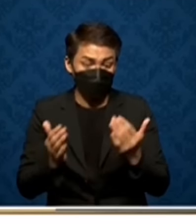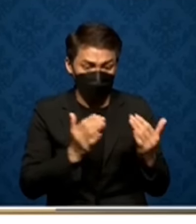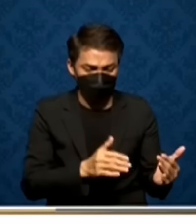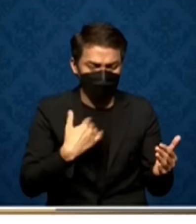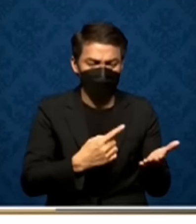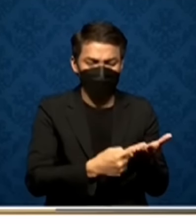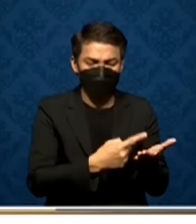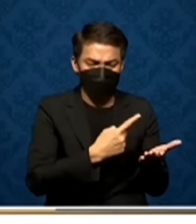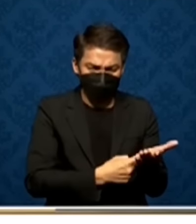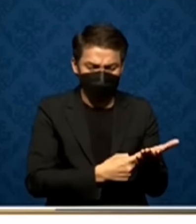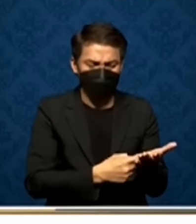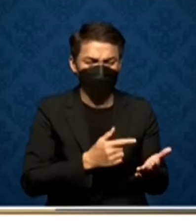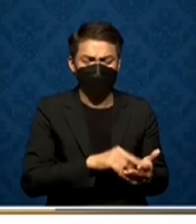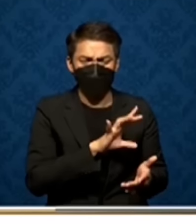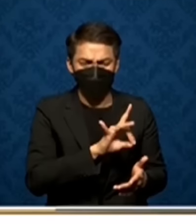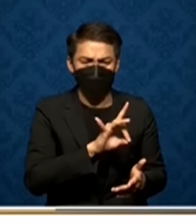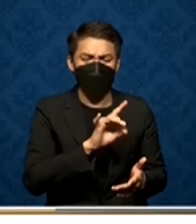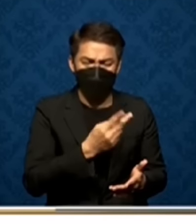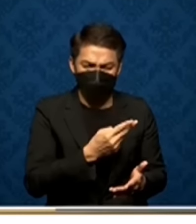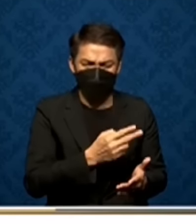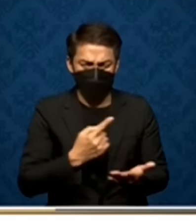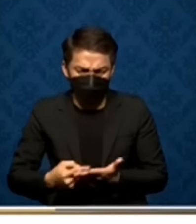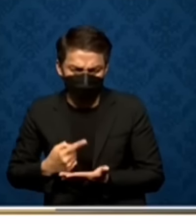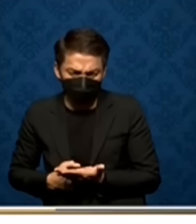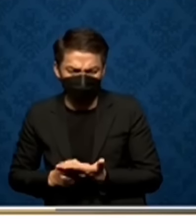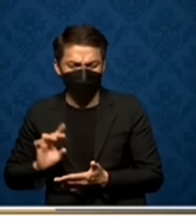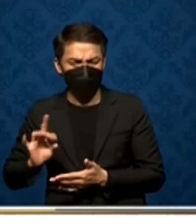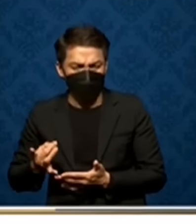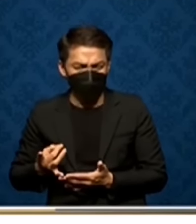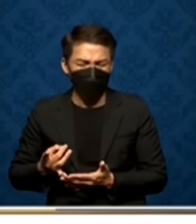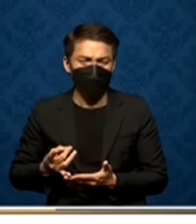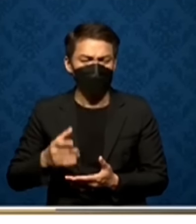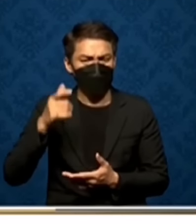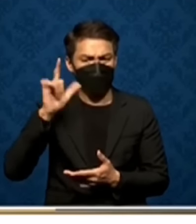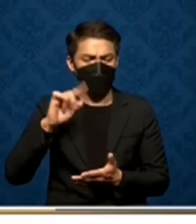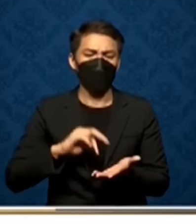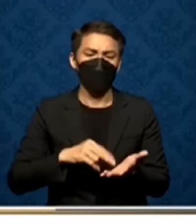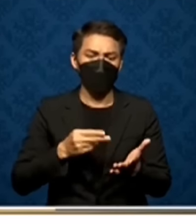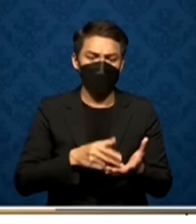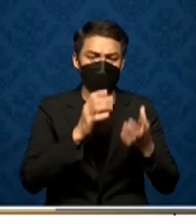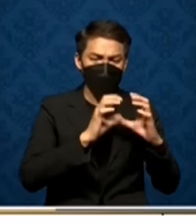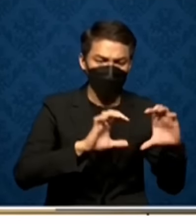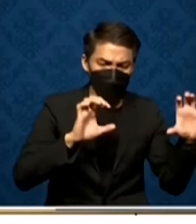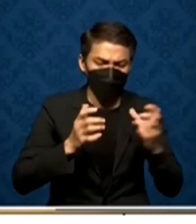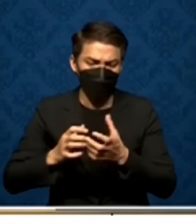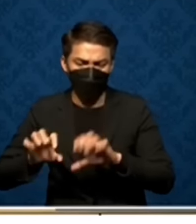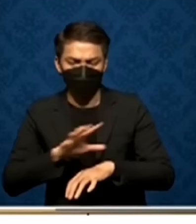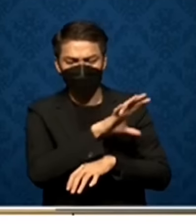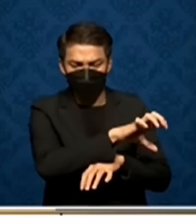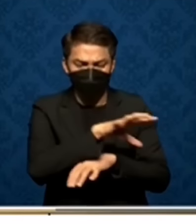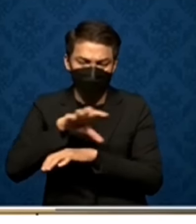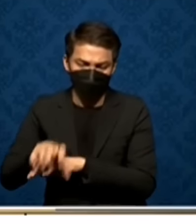ที่ปรึกษาของที่ปรึกษาอีก8ล้านนี่คืออะไรมั้ยนี่คือรัฐซ้อนรัฐการ